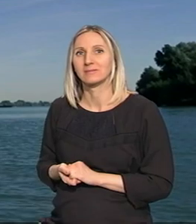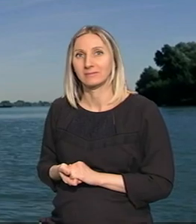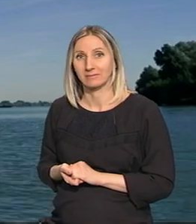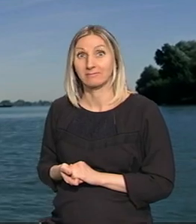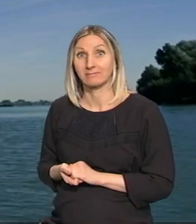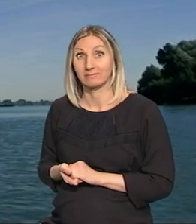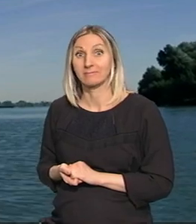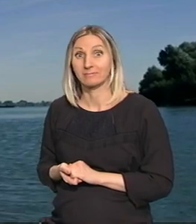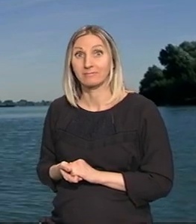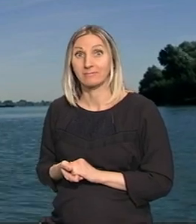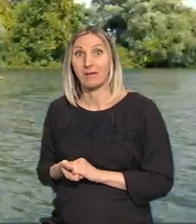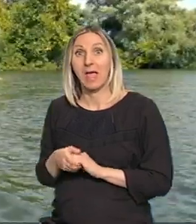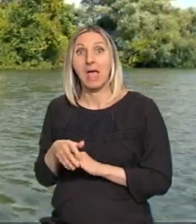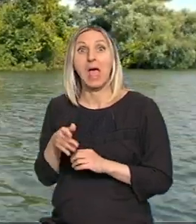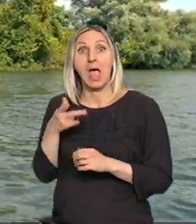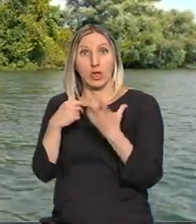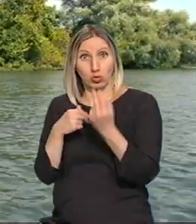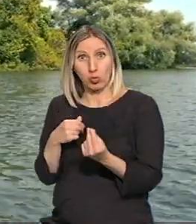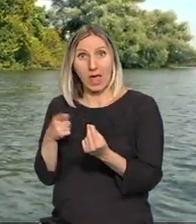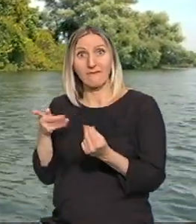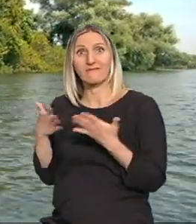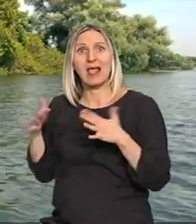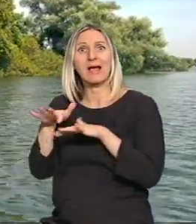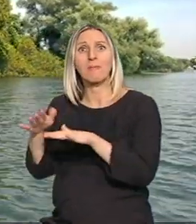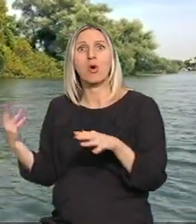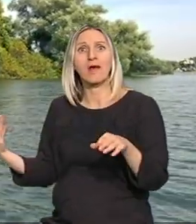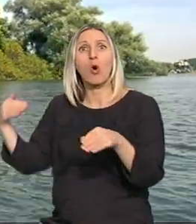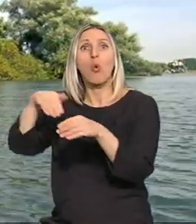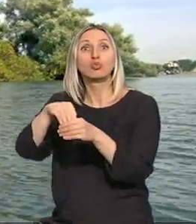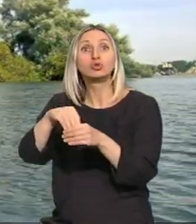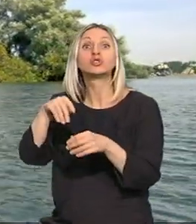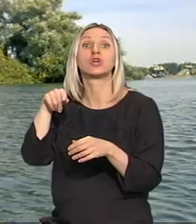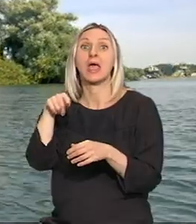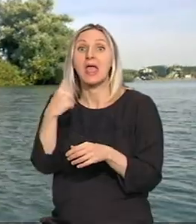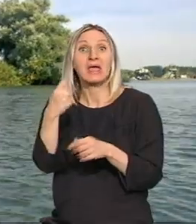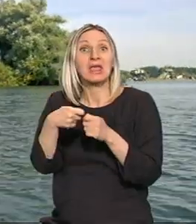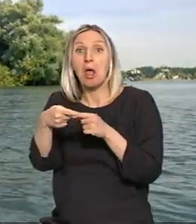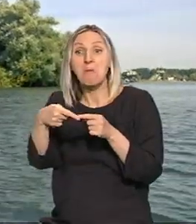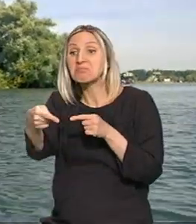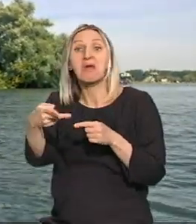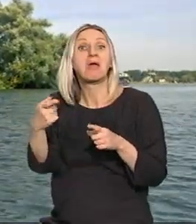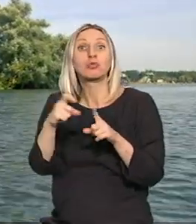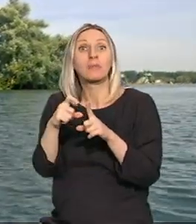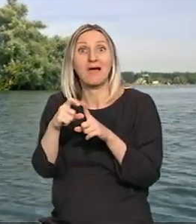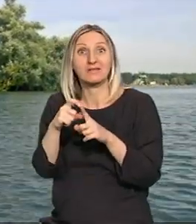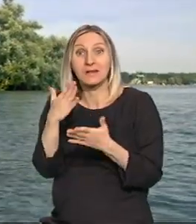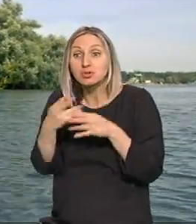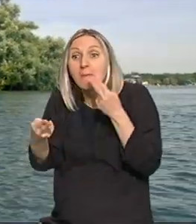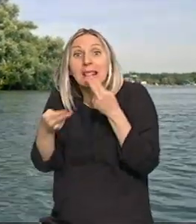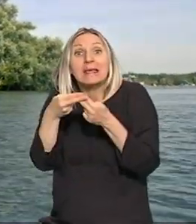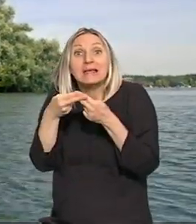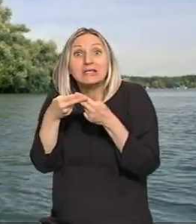Ušće Velike Morave u Dunav je samo kilometar udaljeno od pristaništa u Dubravici. Upravo ta blizina